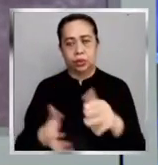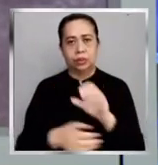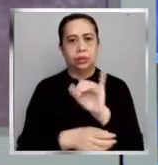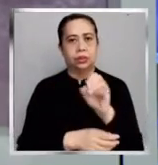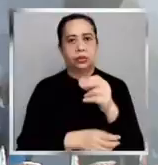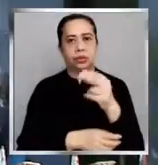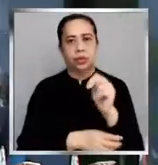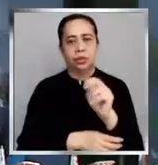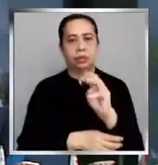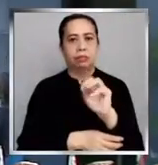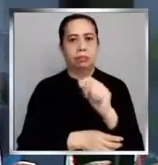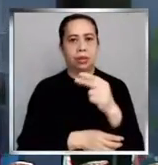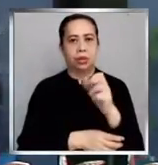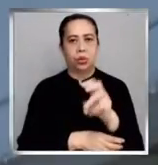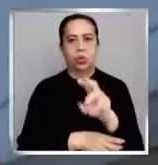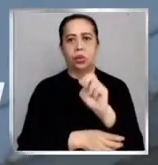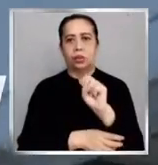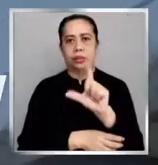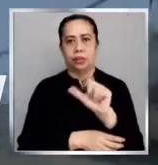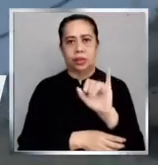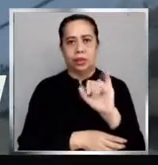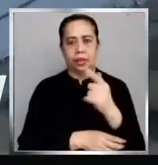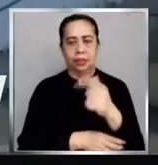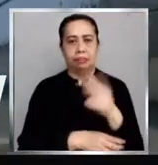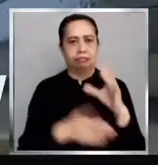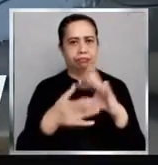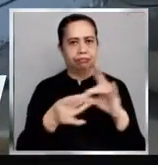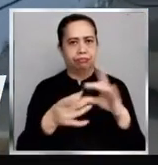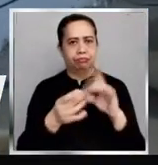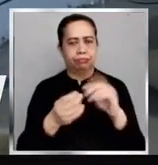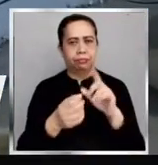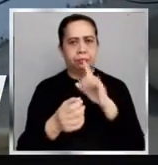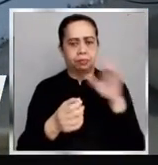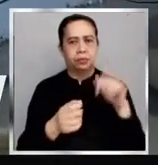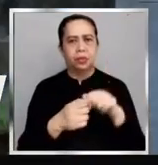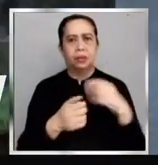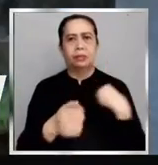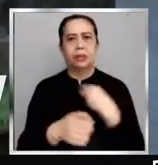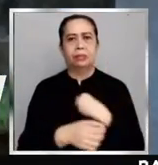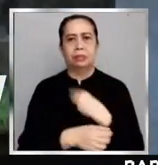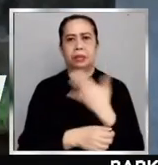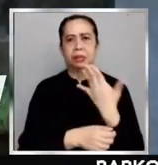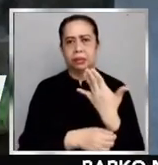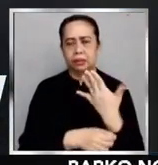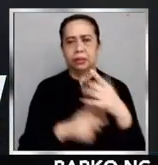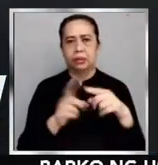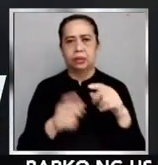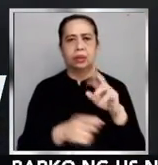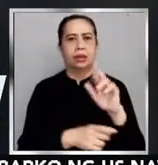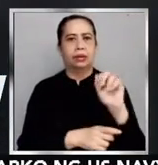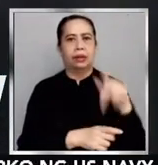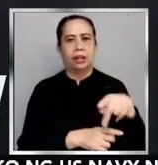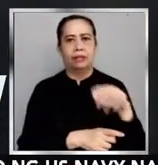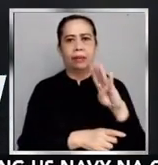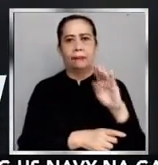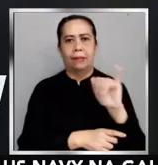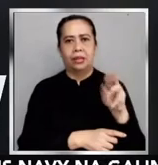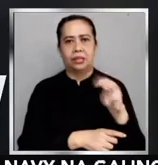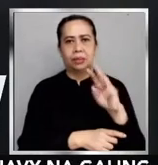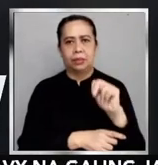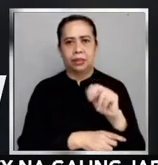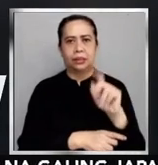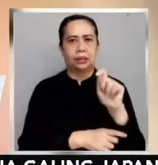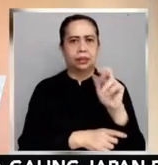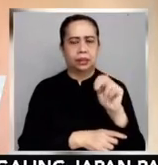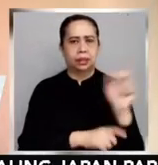Salili. Sa sinumpaang saraysay ng miyembro ng Tau Gamma Phi na si Ralph Benjamin Tan, sinabi niyang dumating sa Paranaque